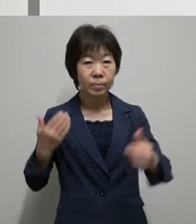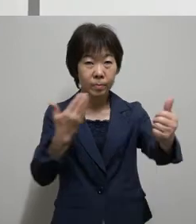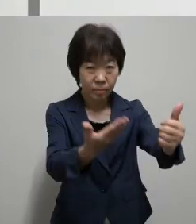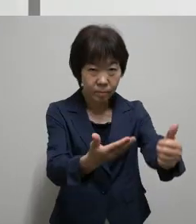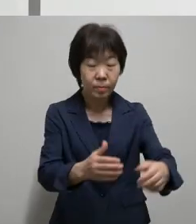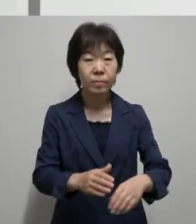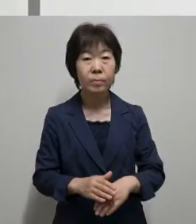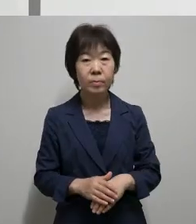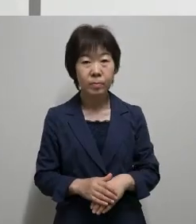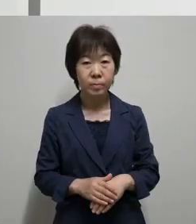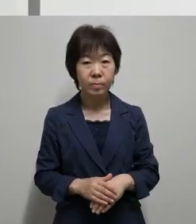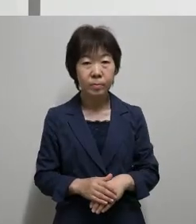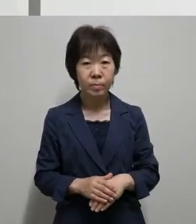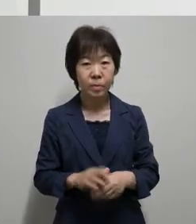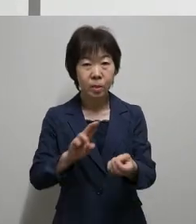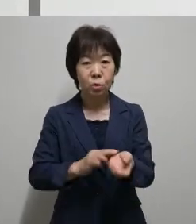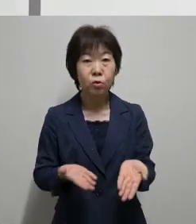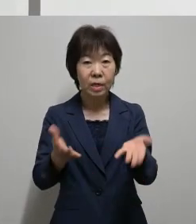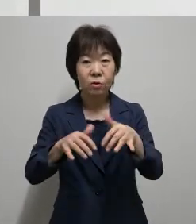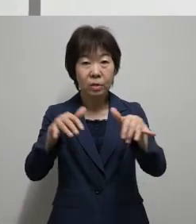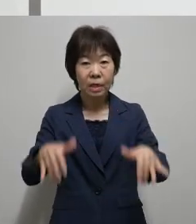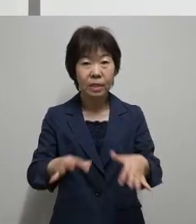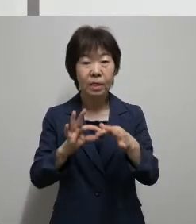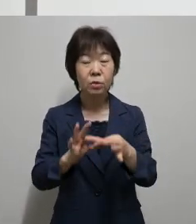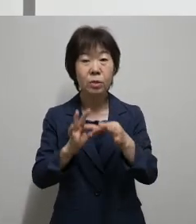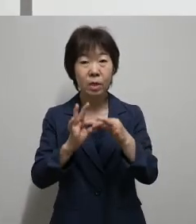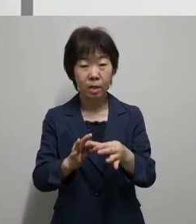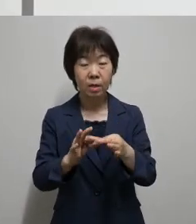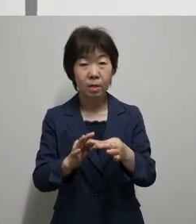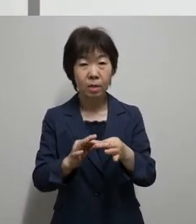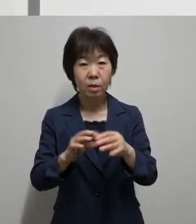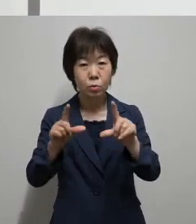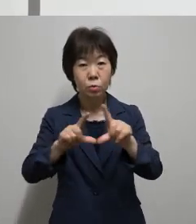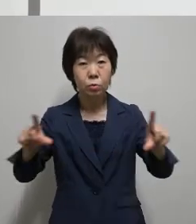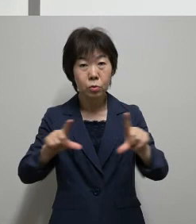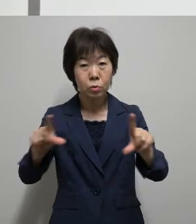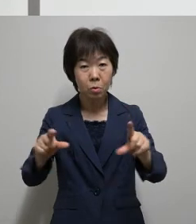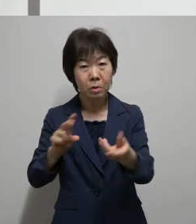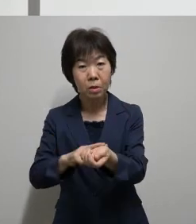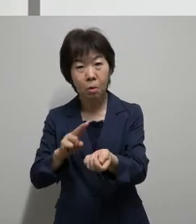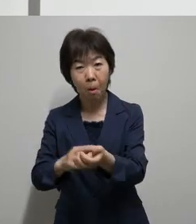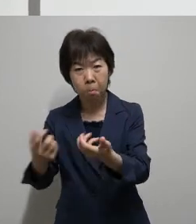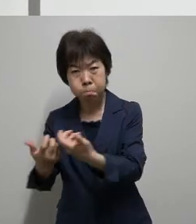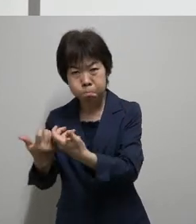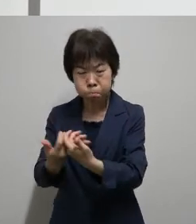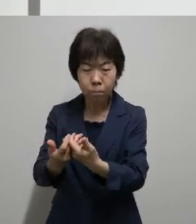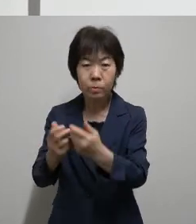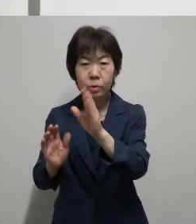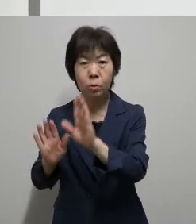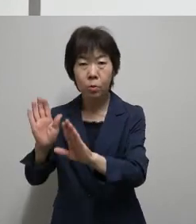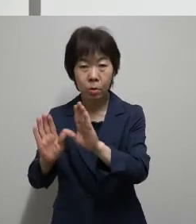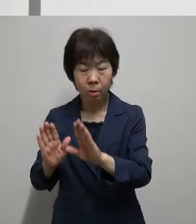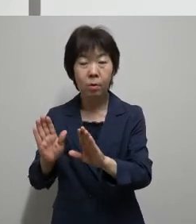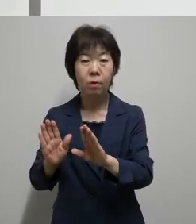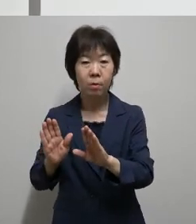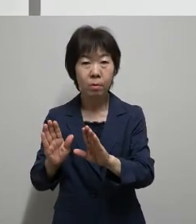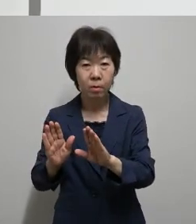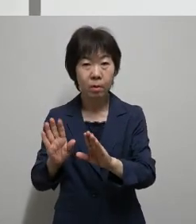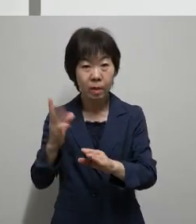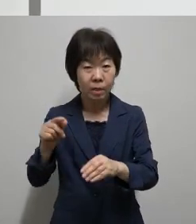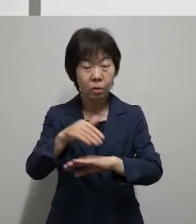読売新聞の阿です医療提供体制について伺います通常医療も今一迫しているという状況ですけど